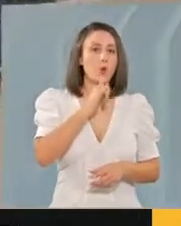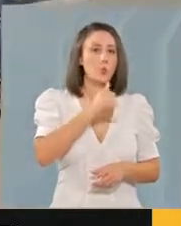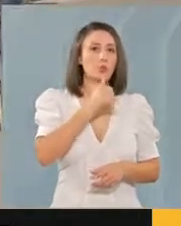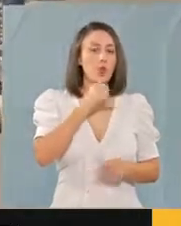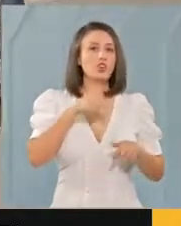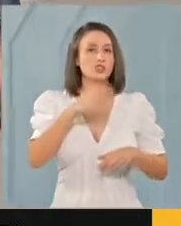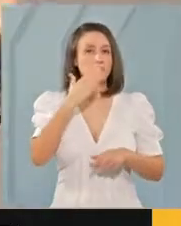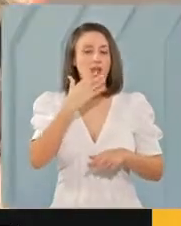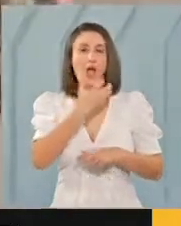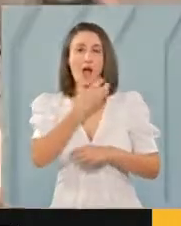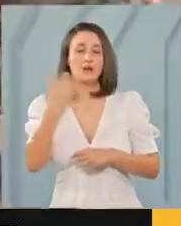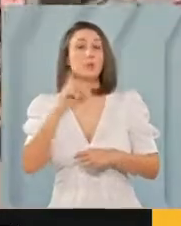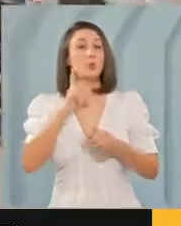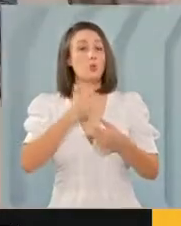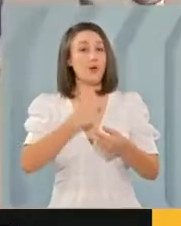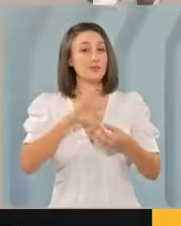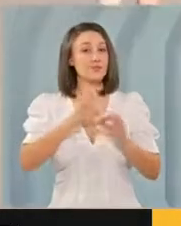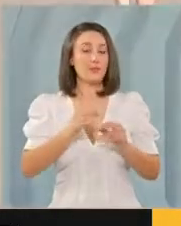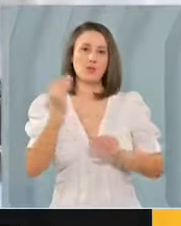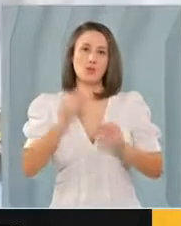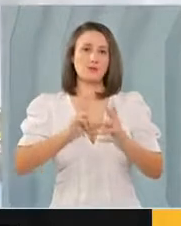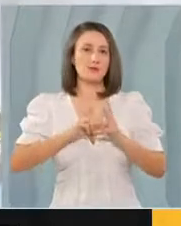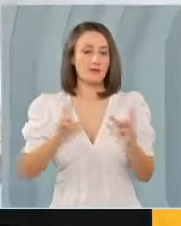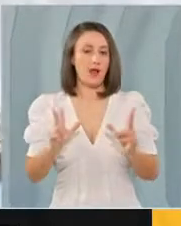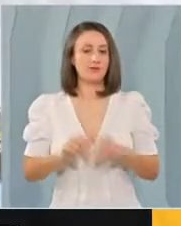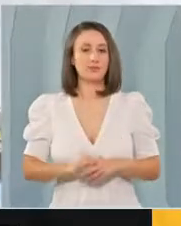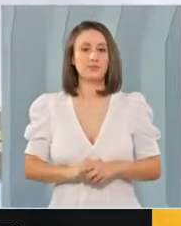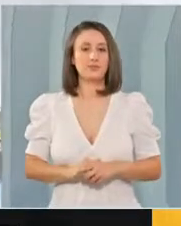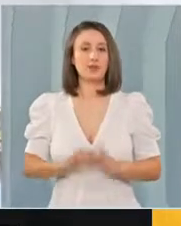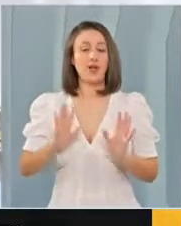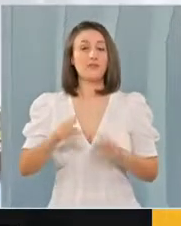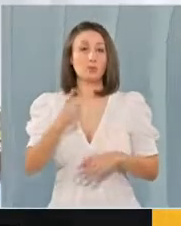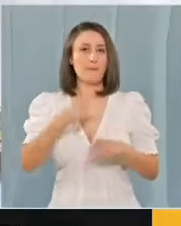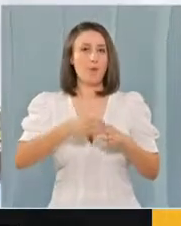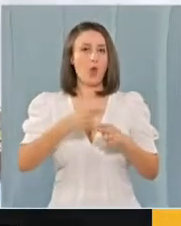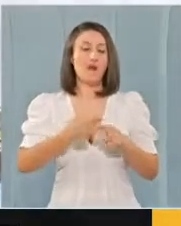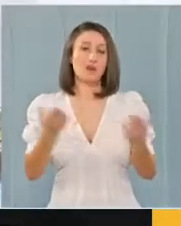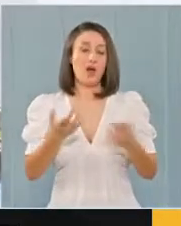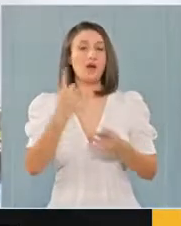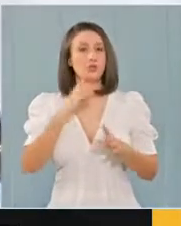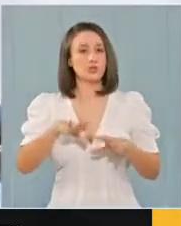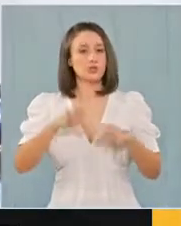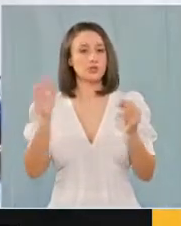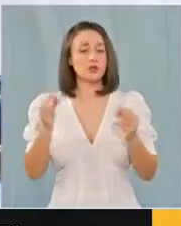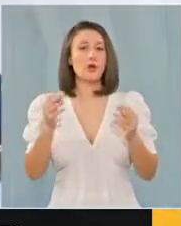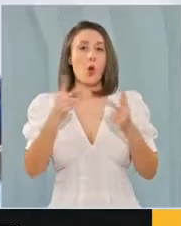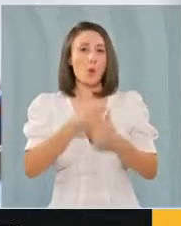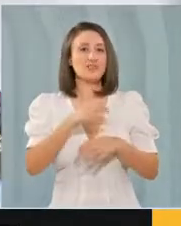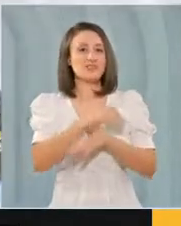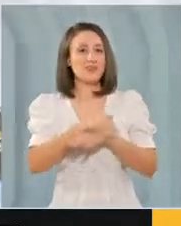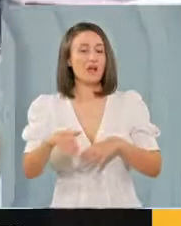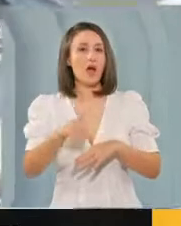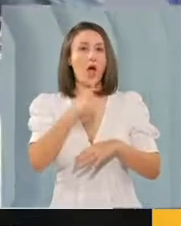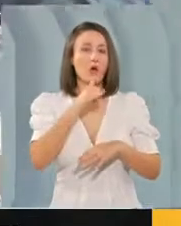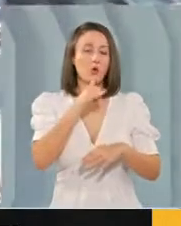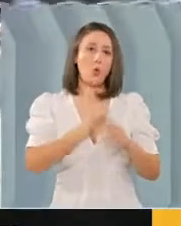zile de caniculă poate duce la situații foarte grave. Avem un pacient care a fost găsit comatos în stradă cu o